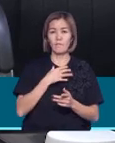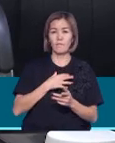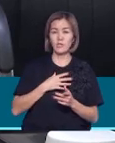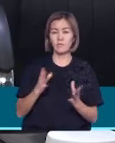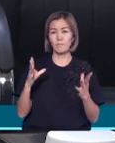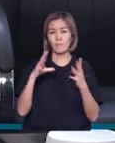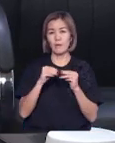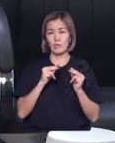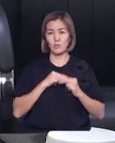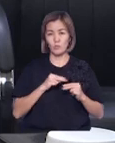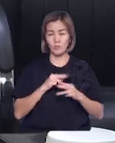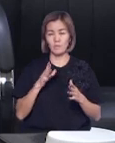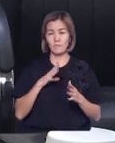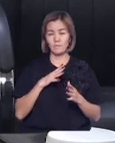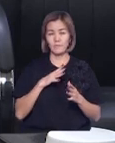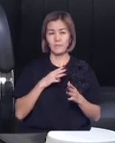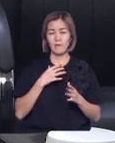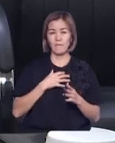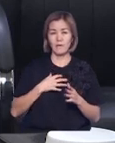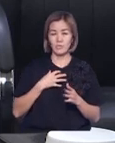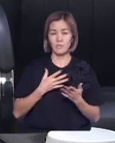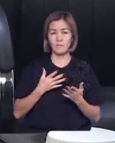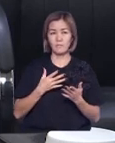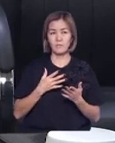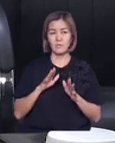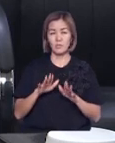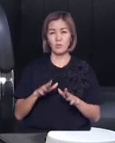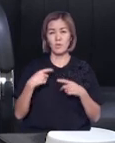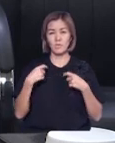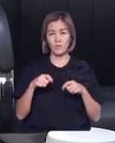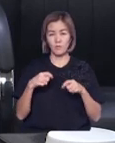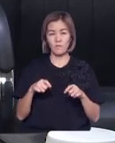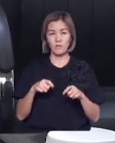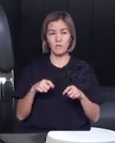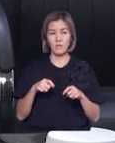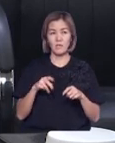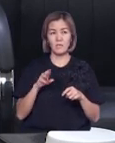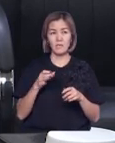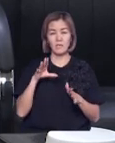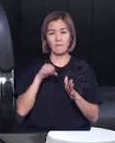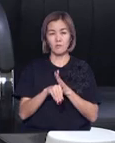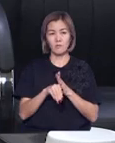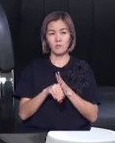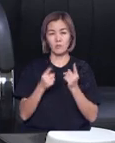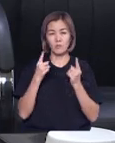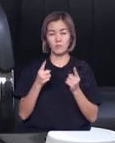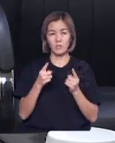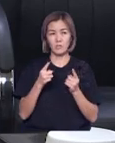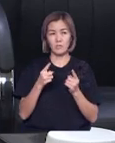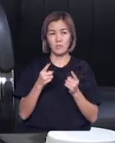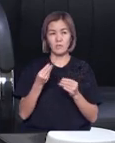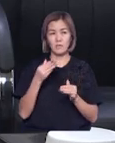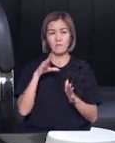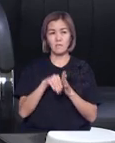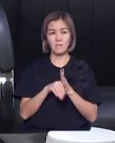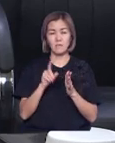партнером, важным не только торговым партнером, но также входит в число крупнейших стран и инвесторов в